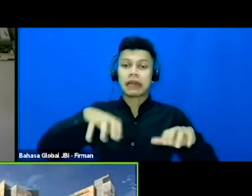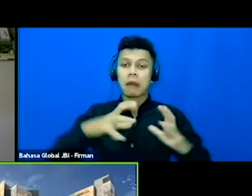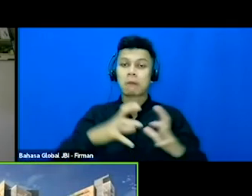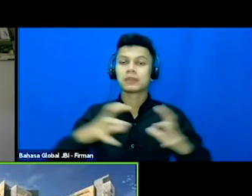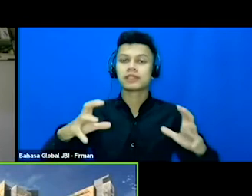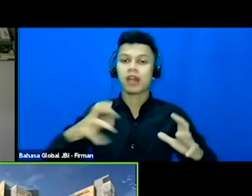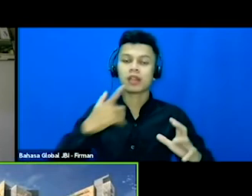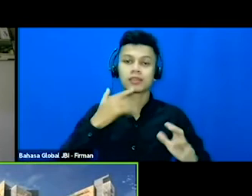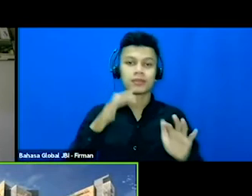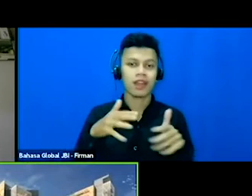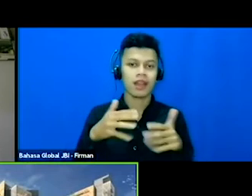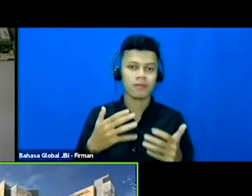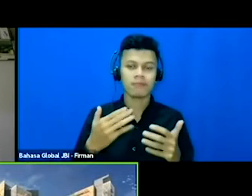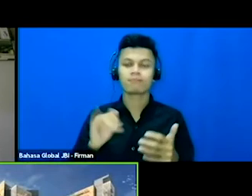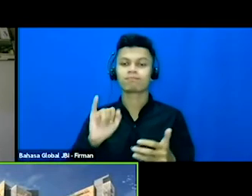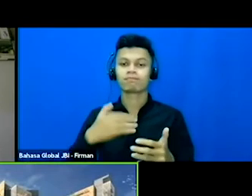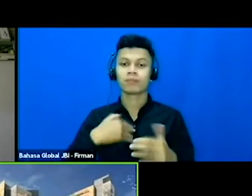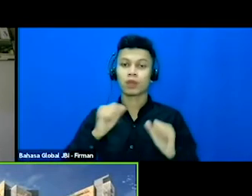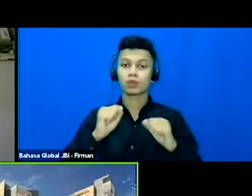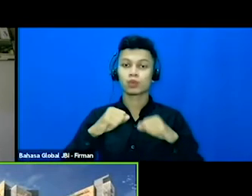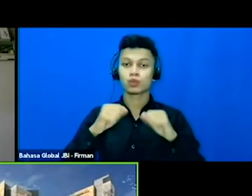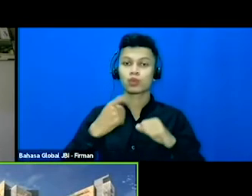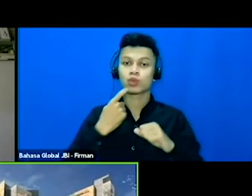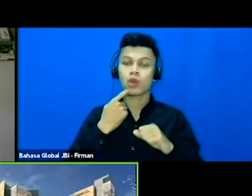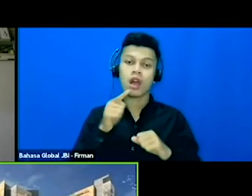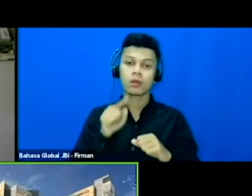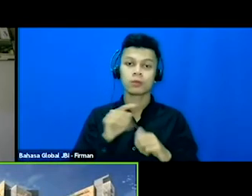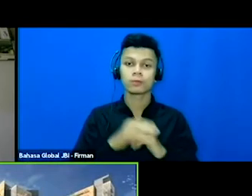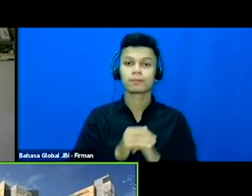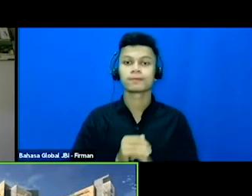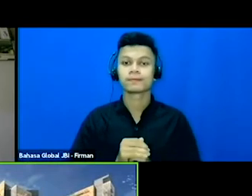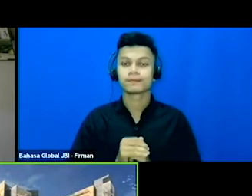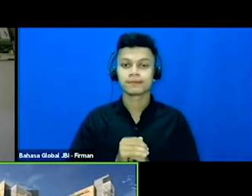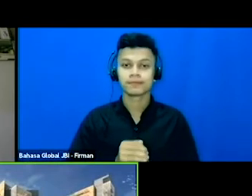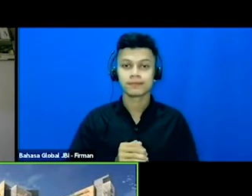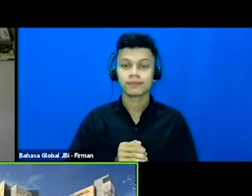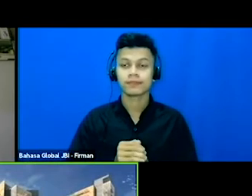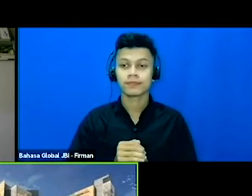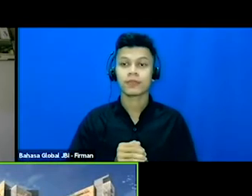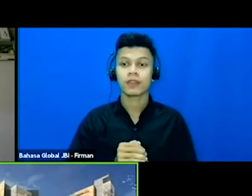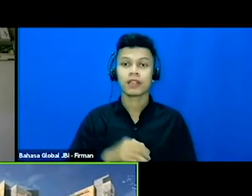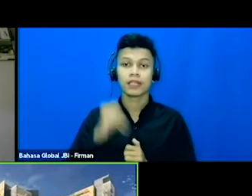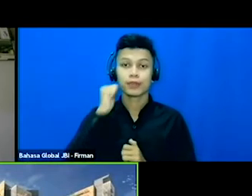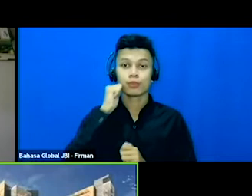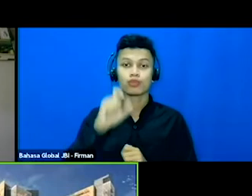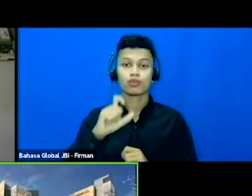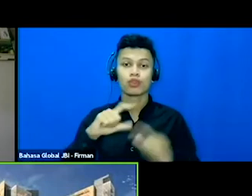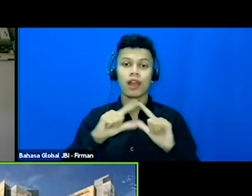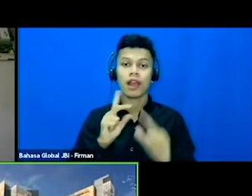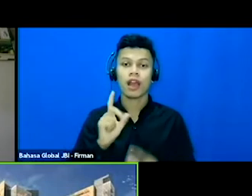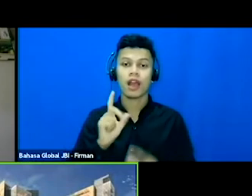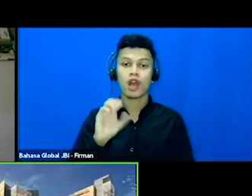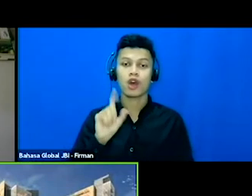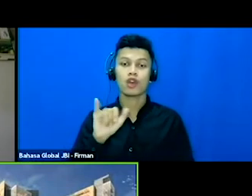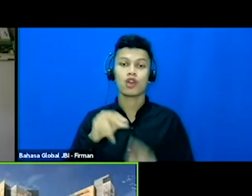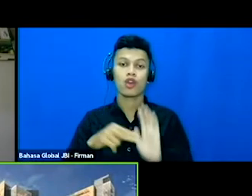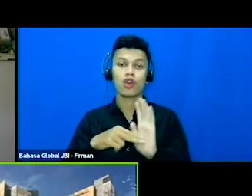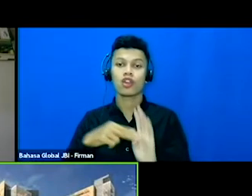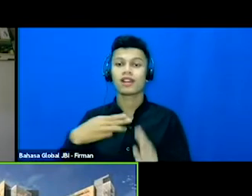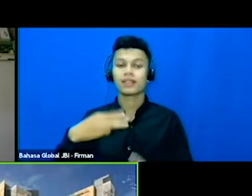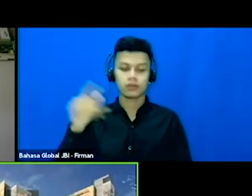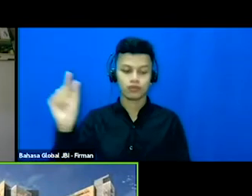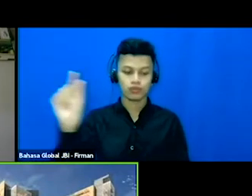sih saya saya setuju sekali mengenai itu dan dari Bu Caroline mengusulkan berikan dulu